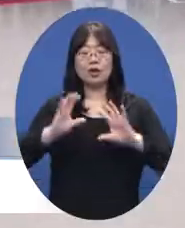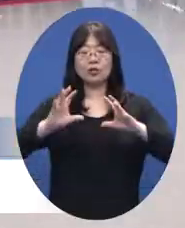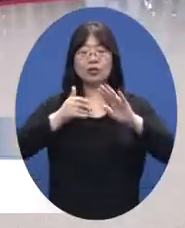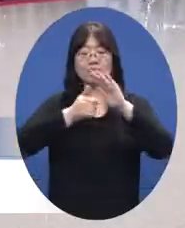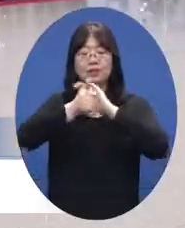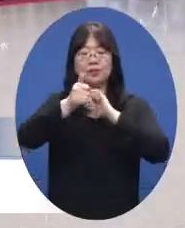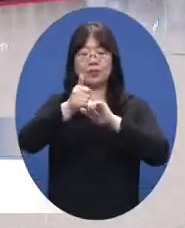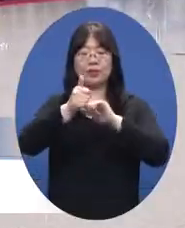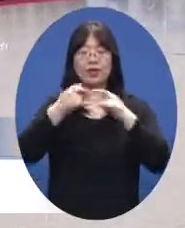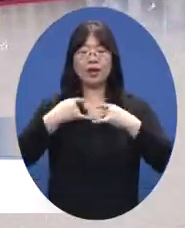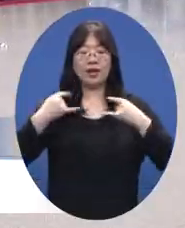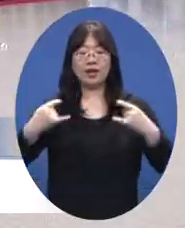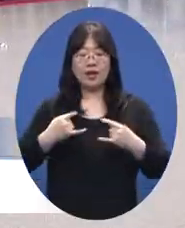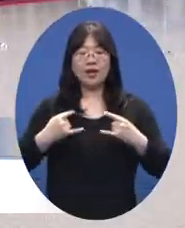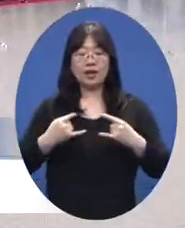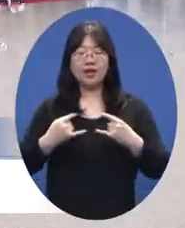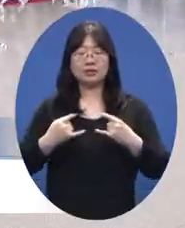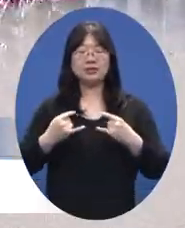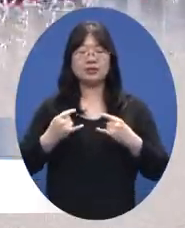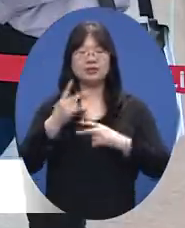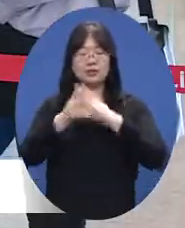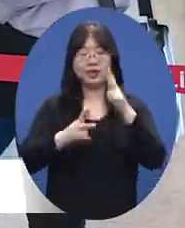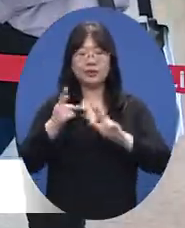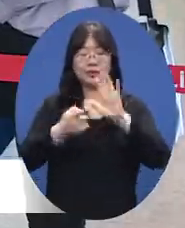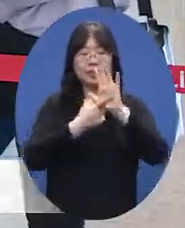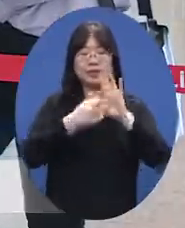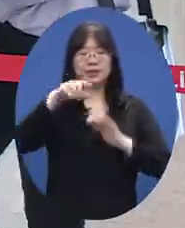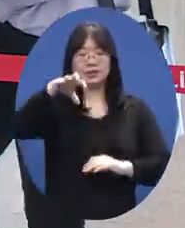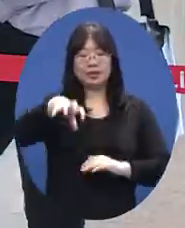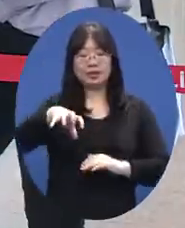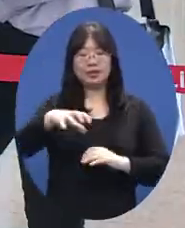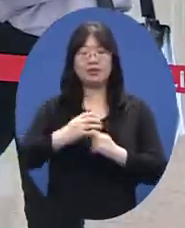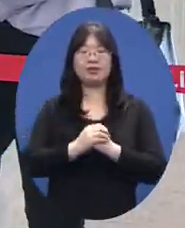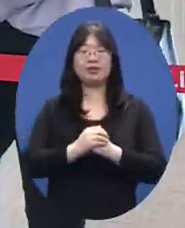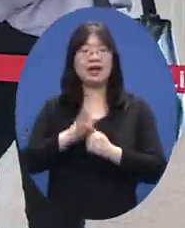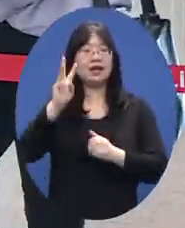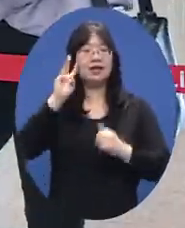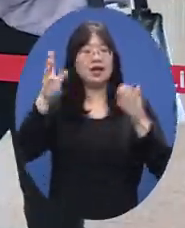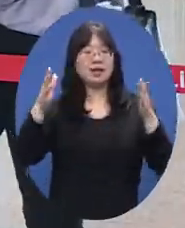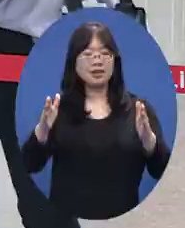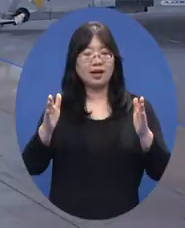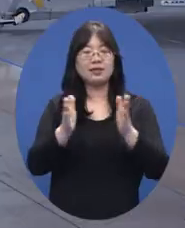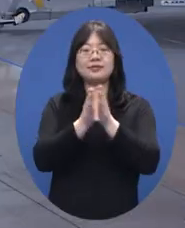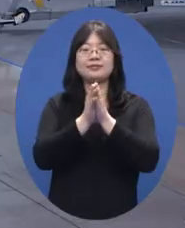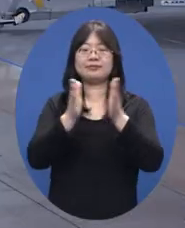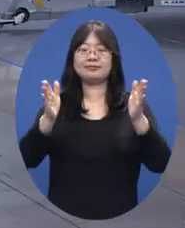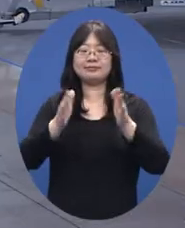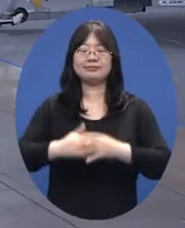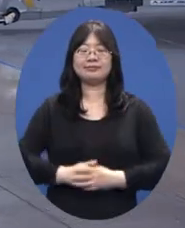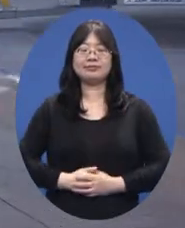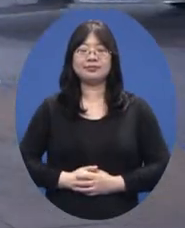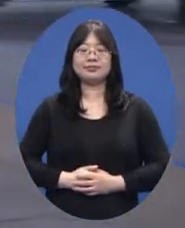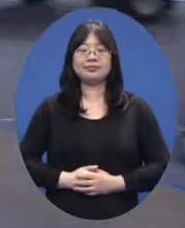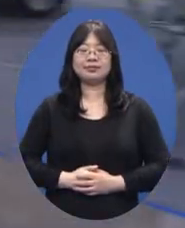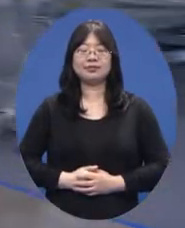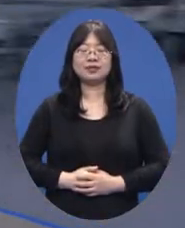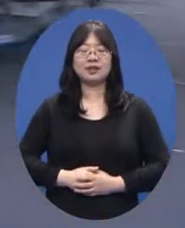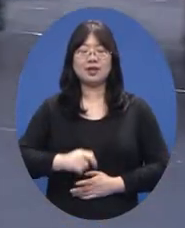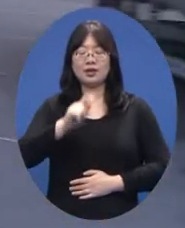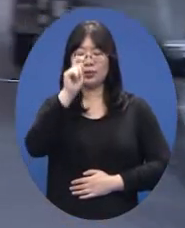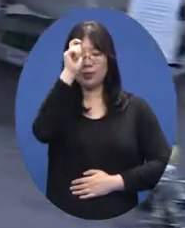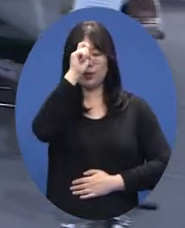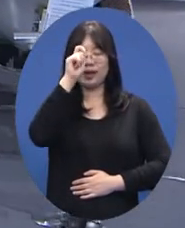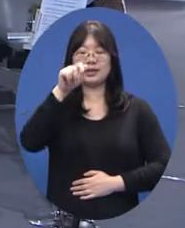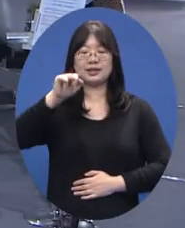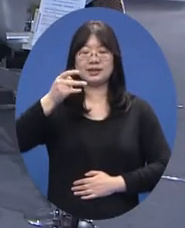국가대표 해양레저산업 전문전시회 2019 경기 국제 보트쇼가 나흘간의 항해를 시작했습니다. 주전시장인 고양